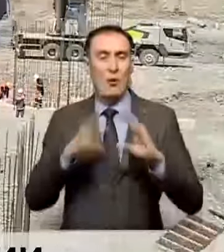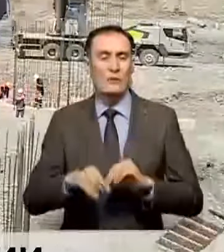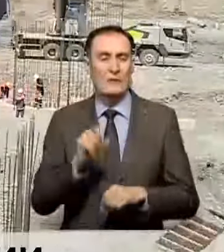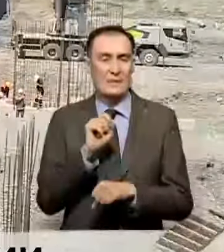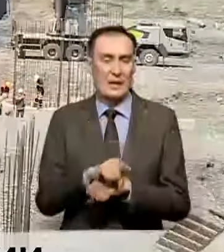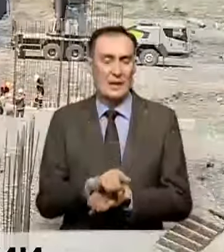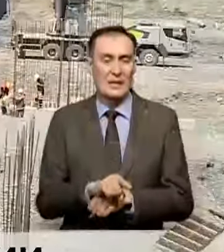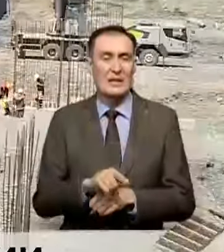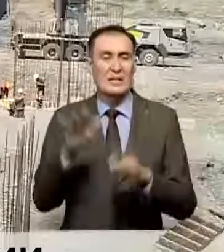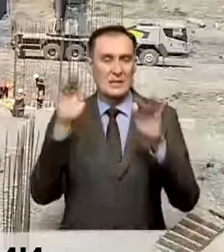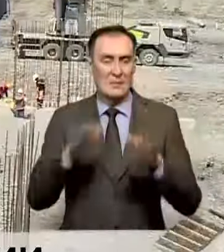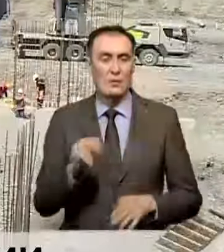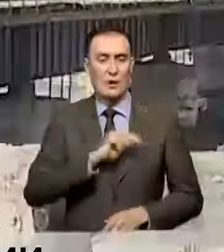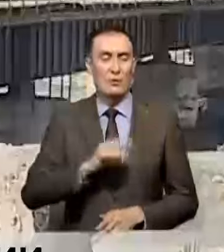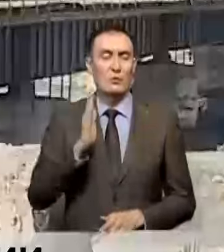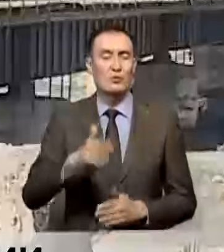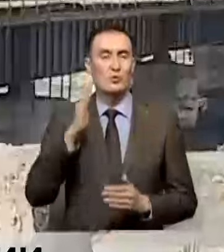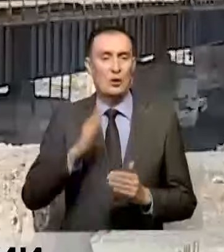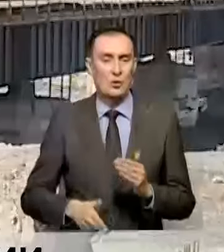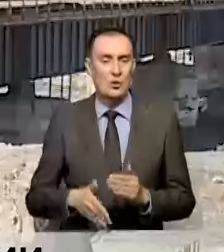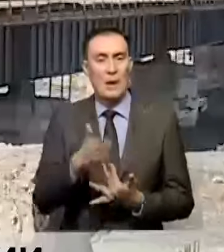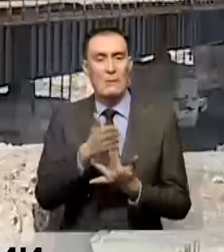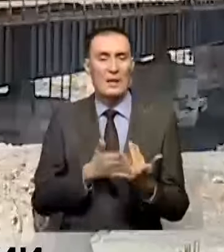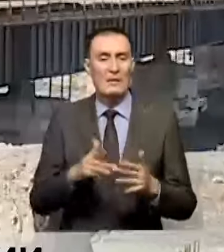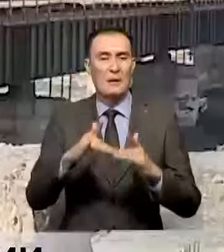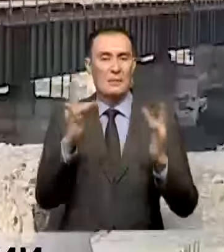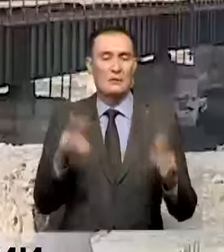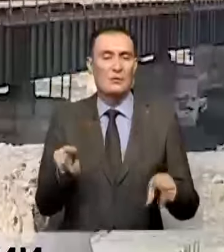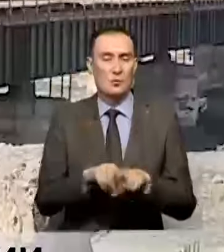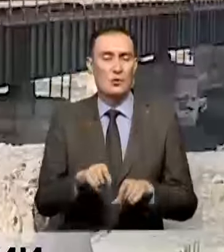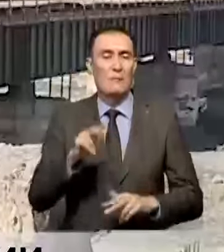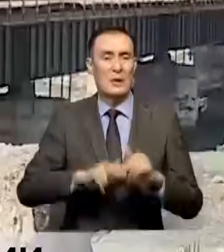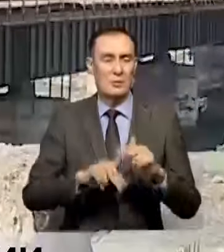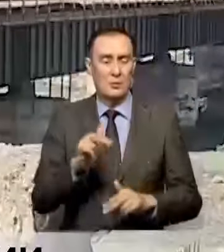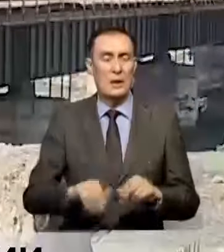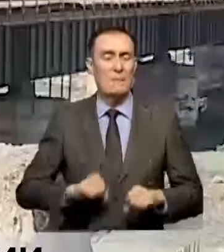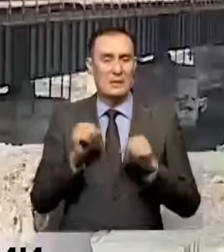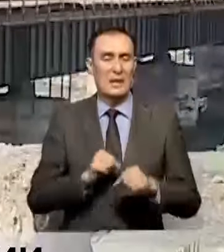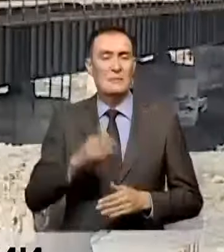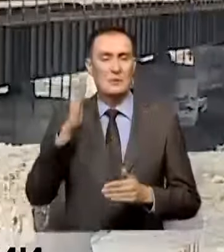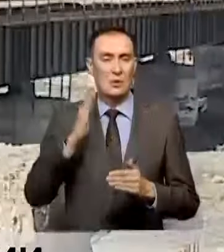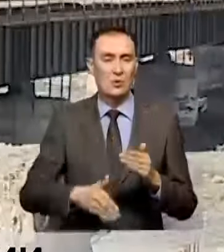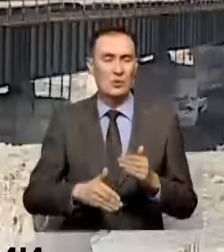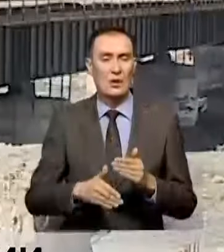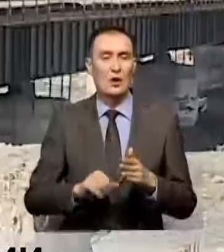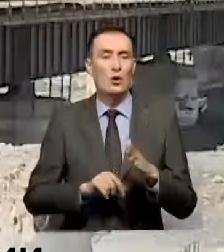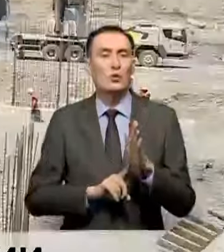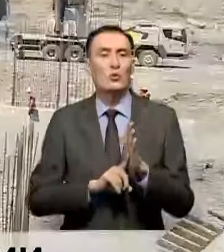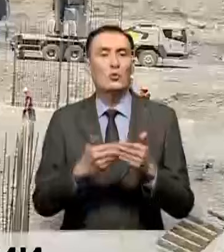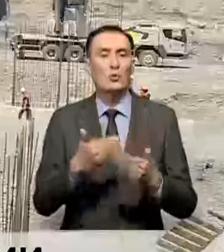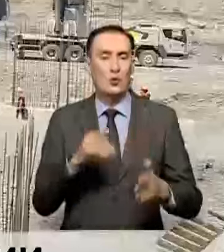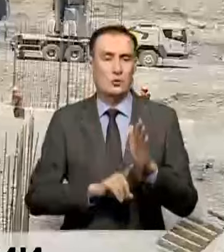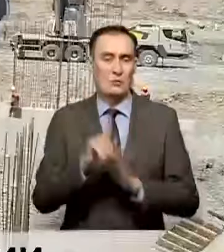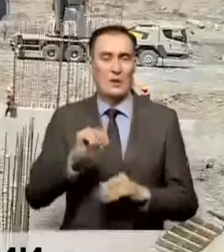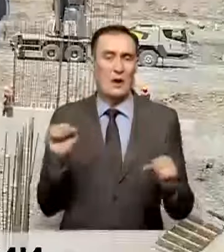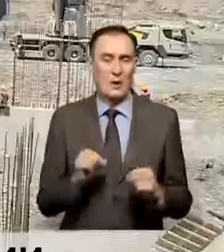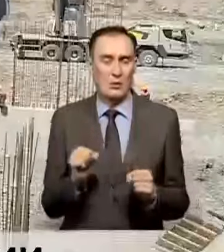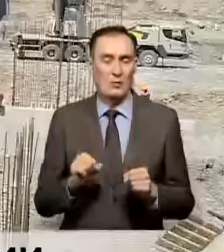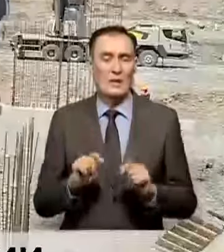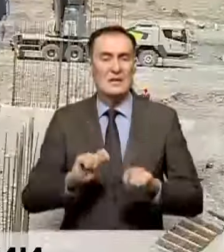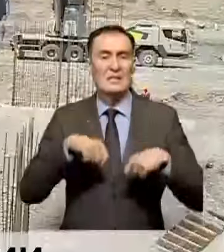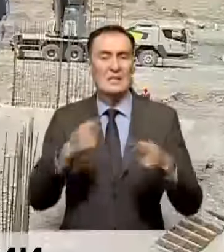объема. К зиме работы завершим. Половину мостов тоже построили. Постараемся закончить до наступления холодов. Сдача